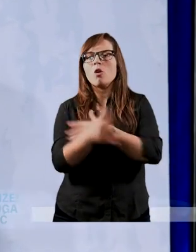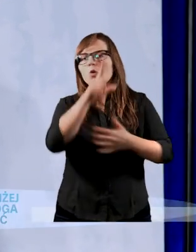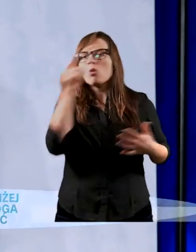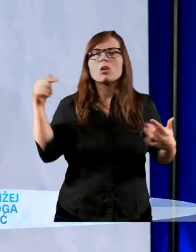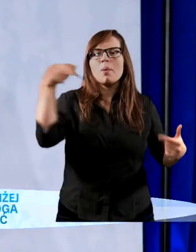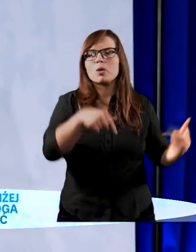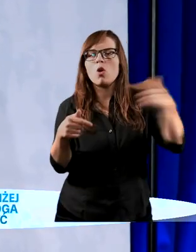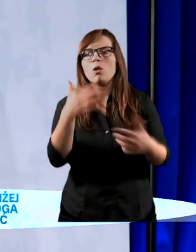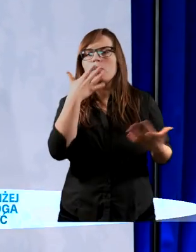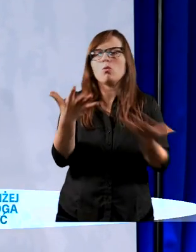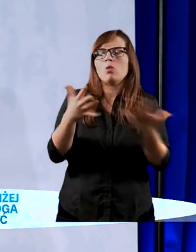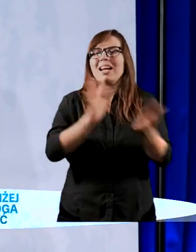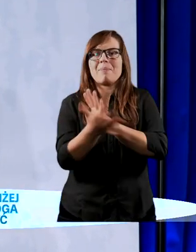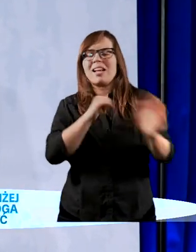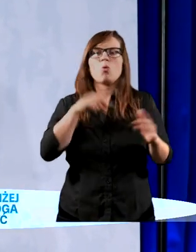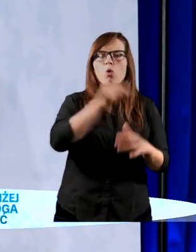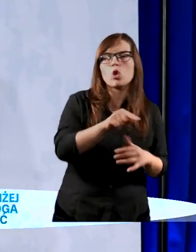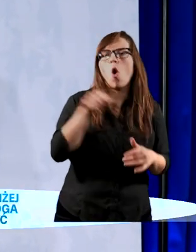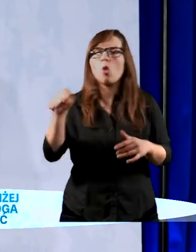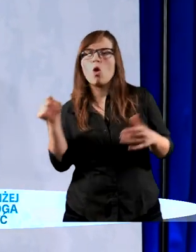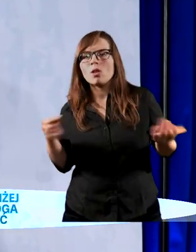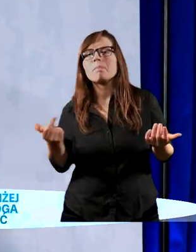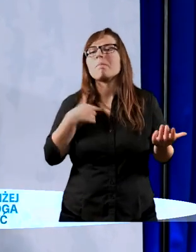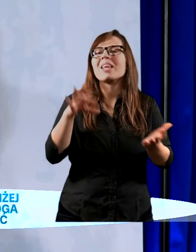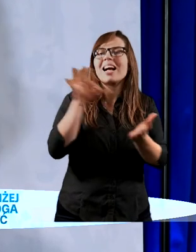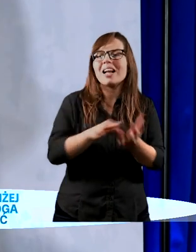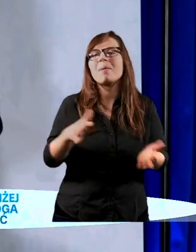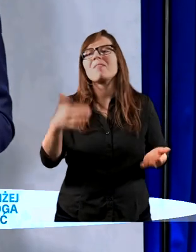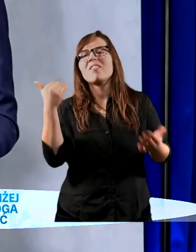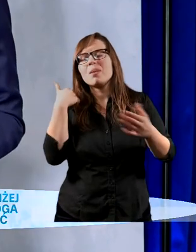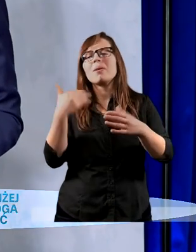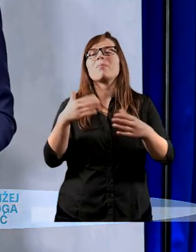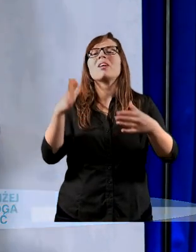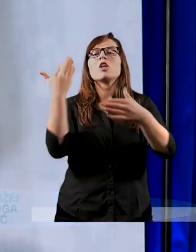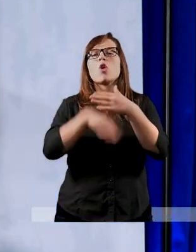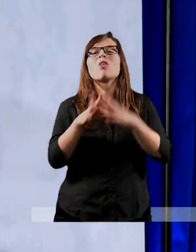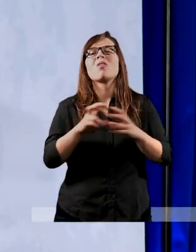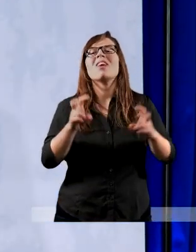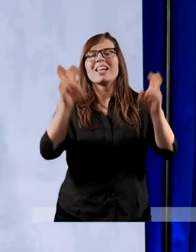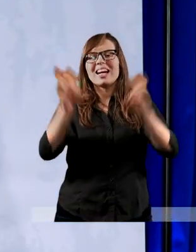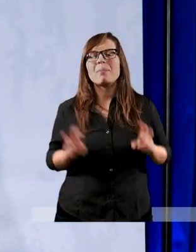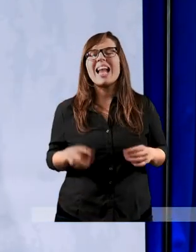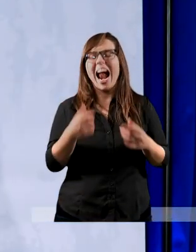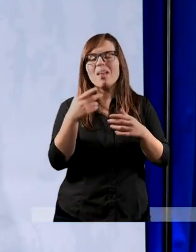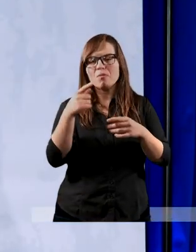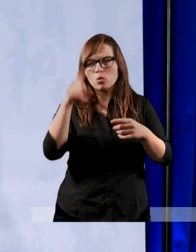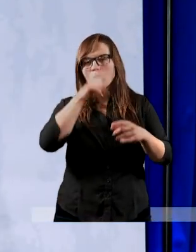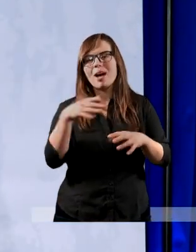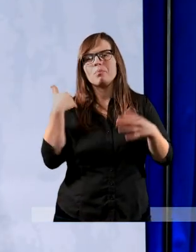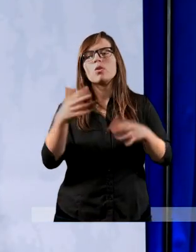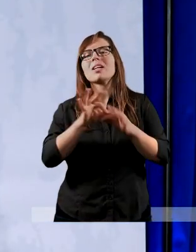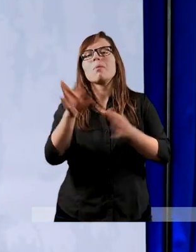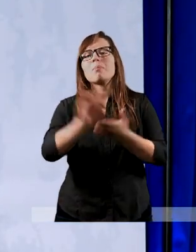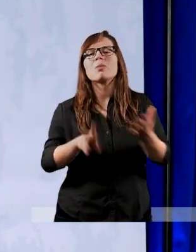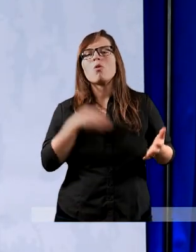Ludzie przychodzą, mówią, pozmieniało się to i tamto. Ja zapewne skończyłbym w kryminale, gdyby nie to, że w pewnym momencie